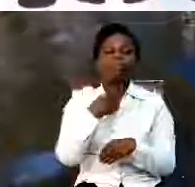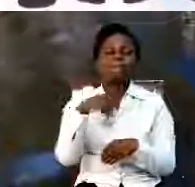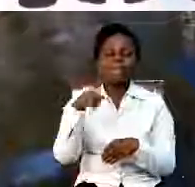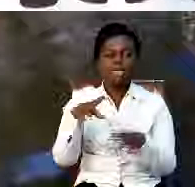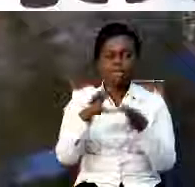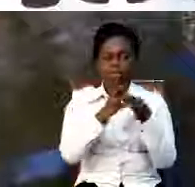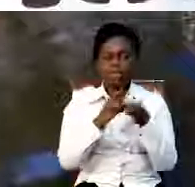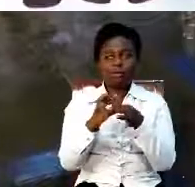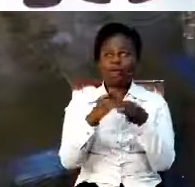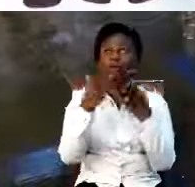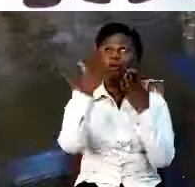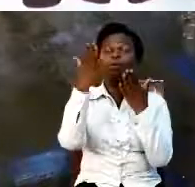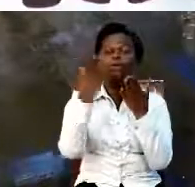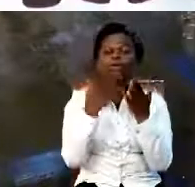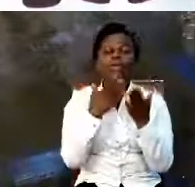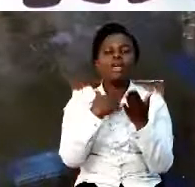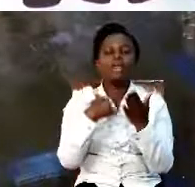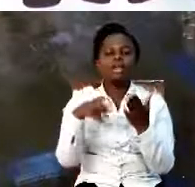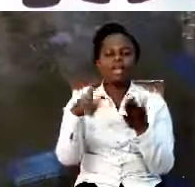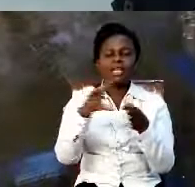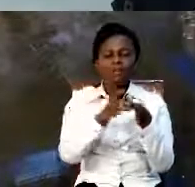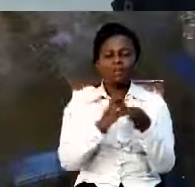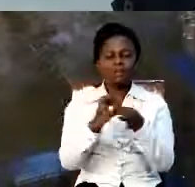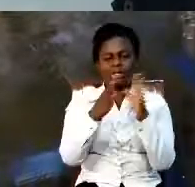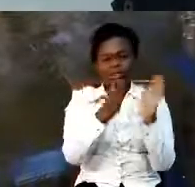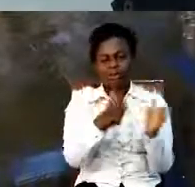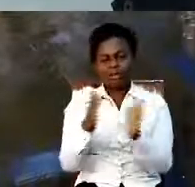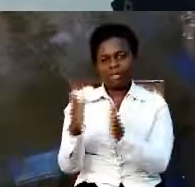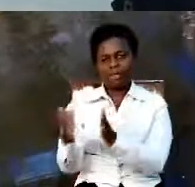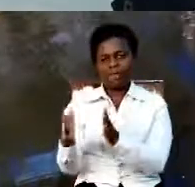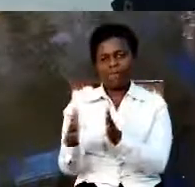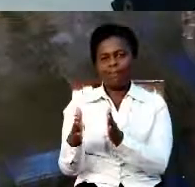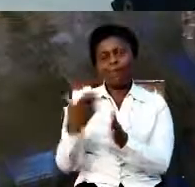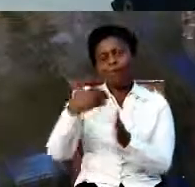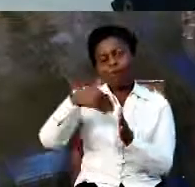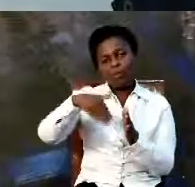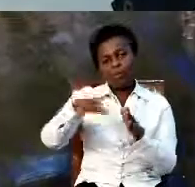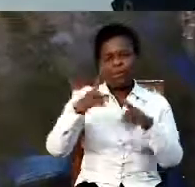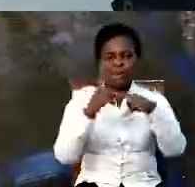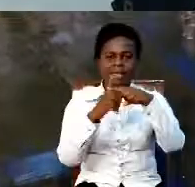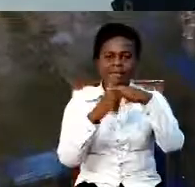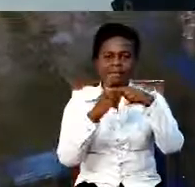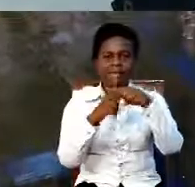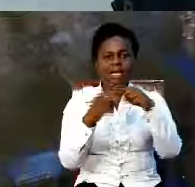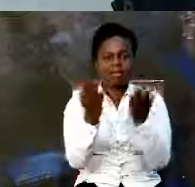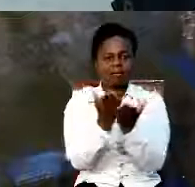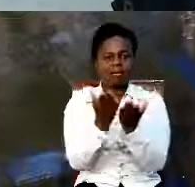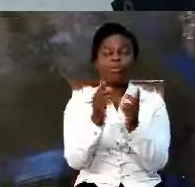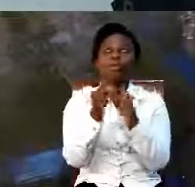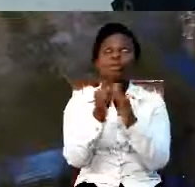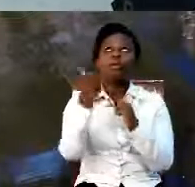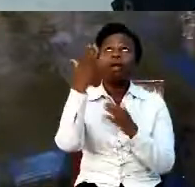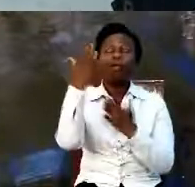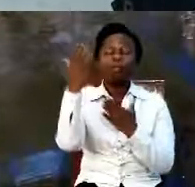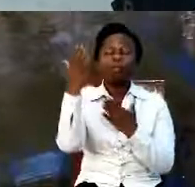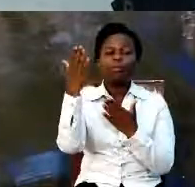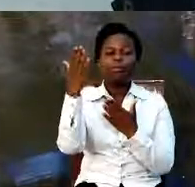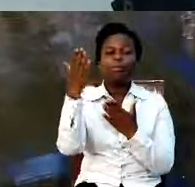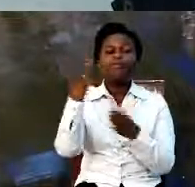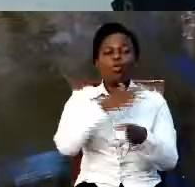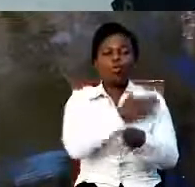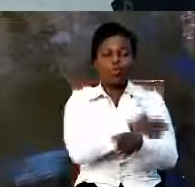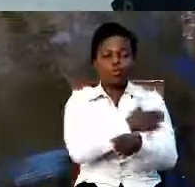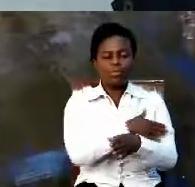na Mungu na mahitaji pia ya kuwa na uhusiano na wanadamu. Kwenda kanisani, kusoma neno la Mungu,